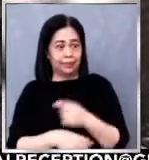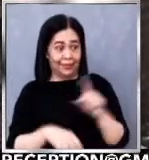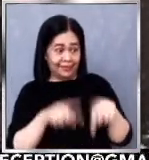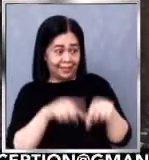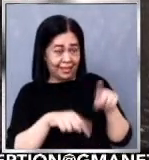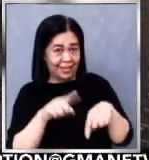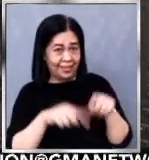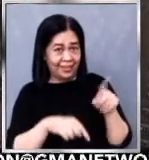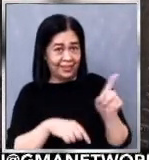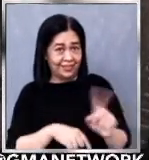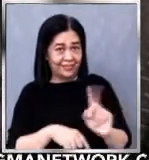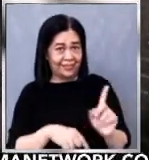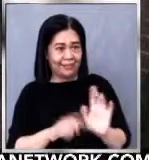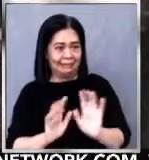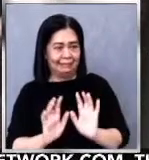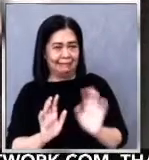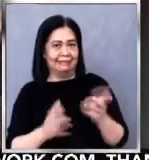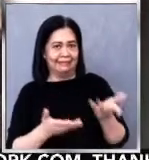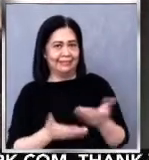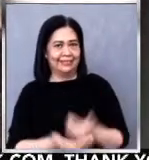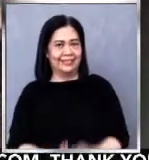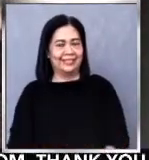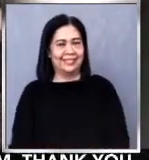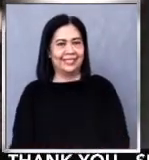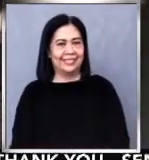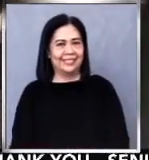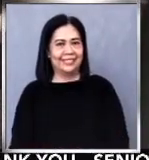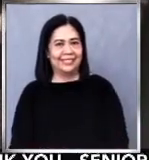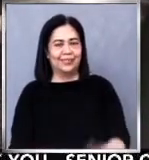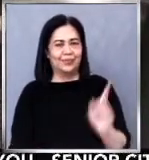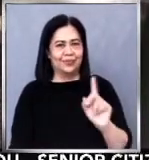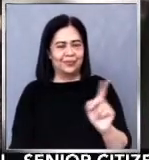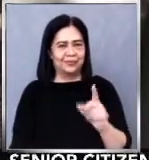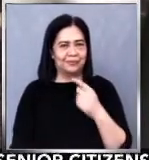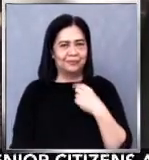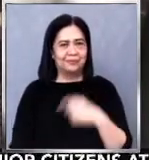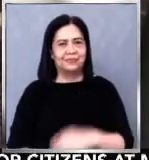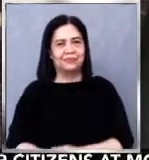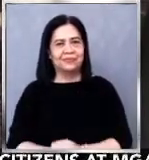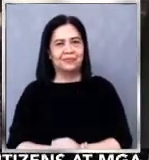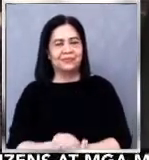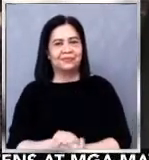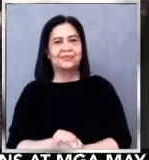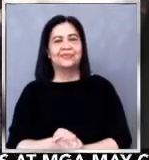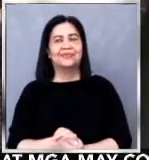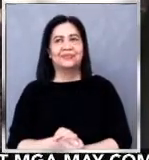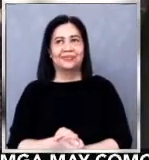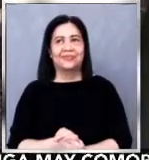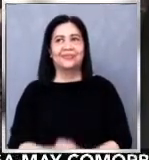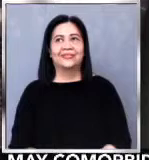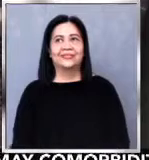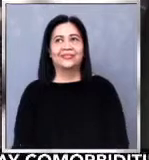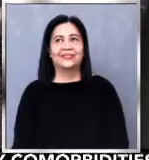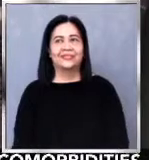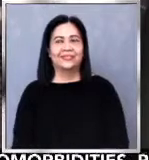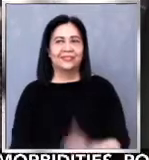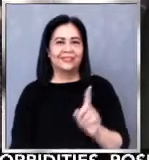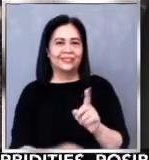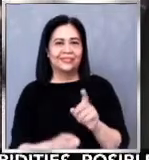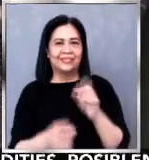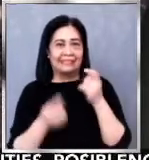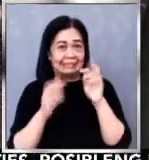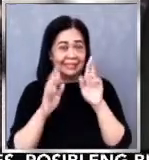Oh, eh, yun. Minawagayway yung buntot. O, oh, Coco, meron akong treat ha. Pero huwag muna subukan. Huwag muna kainin na yan. Hanggat